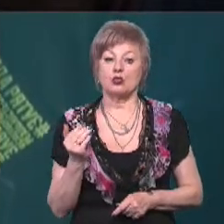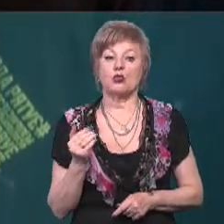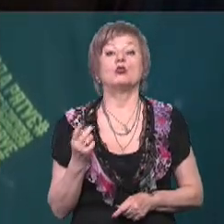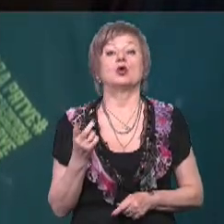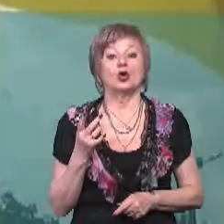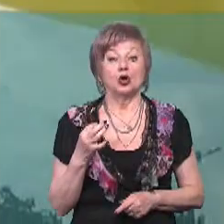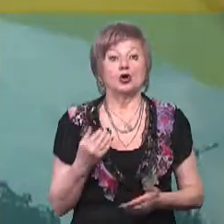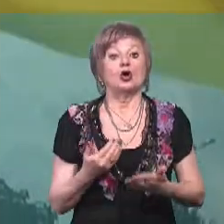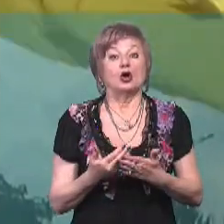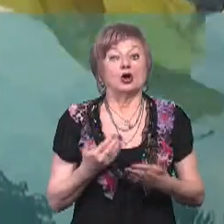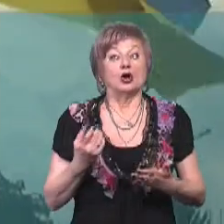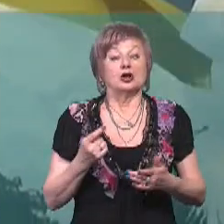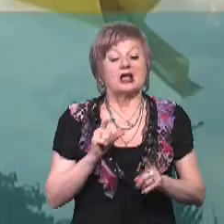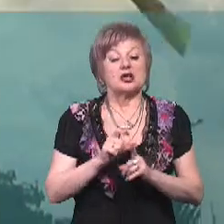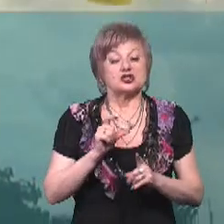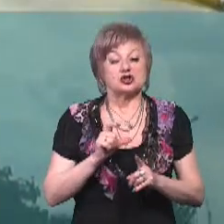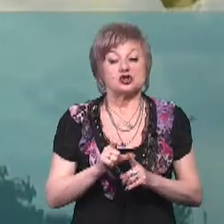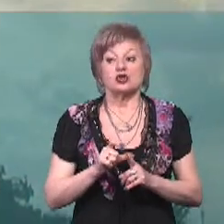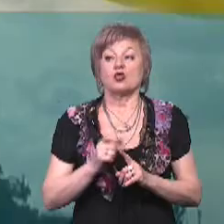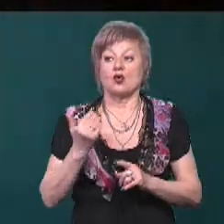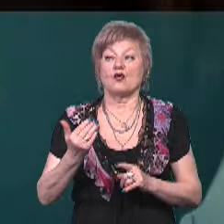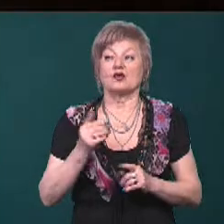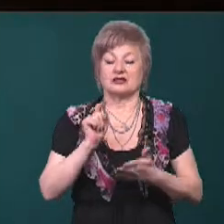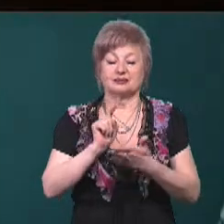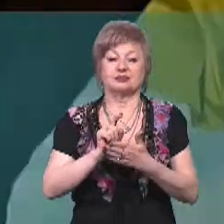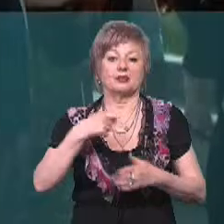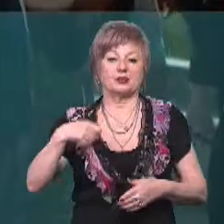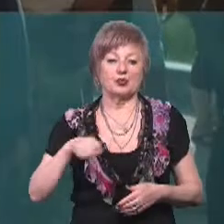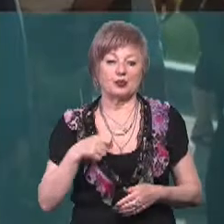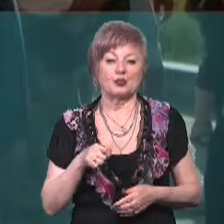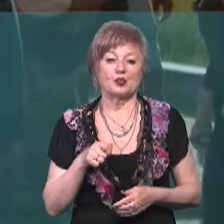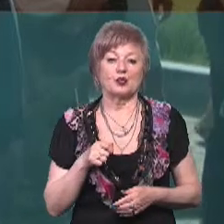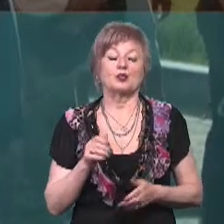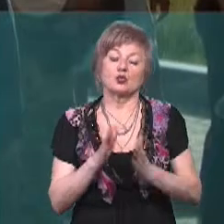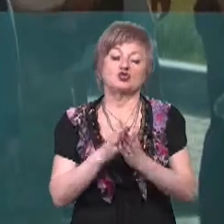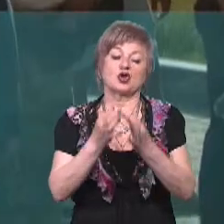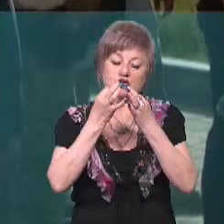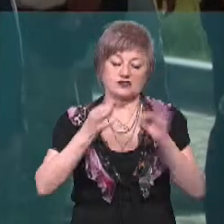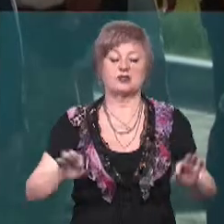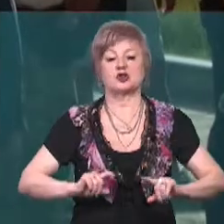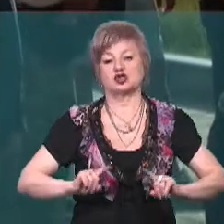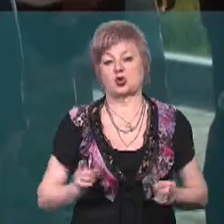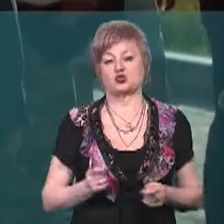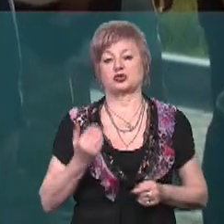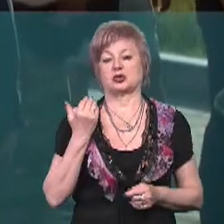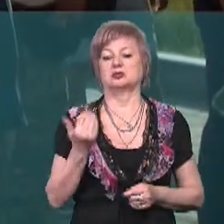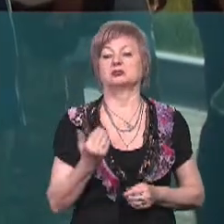Зокрема, серед вимог – запровадити посаду уповноваженого президента з питань звільнення заручників Кремля.